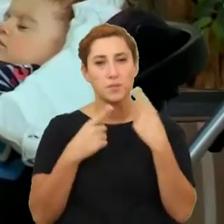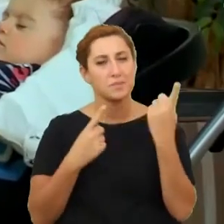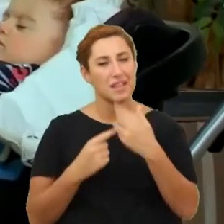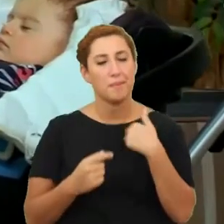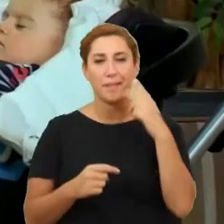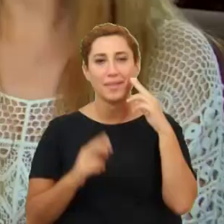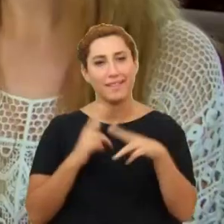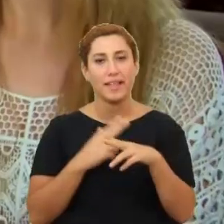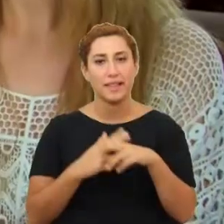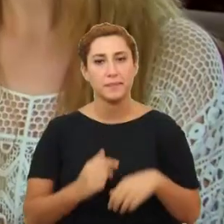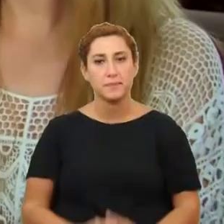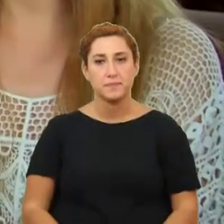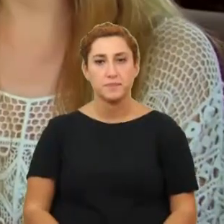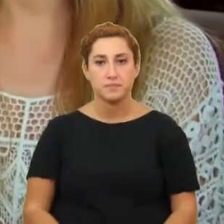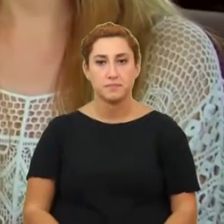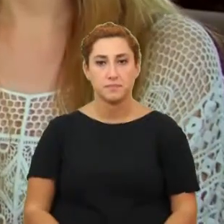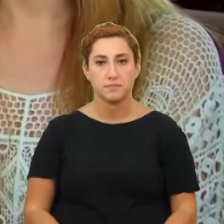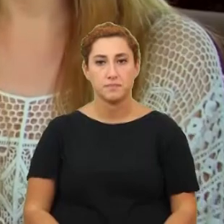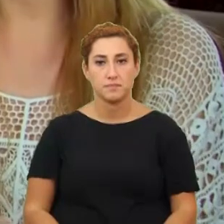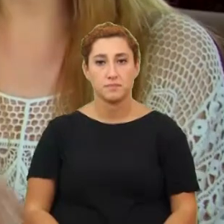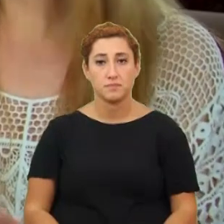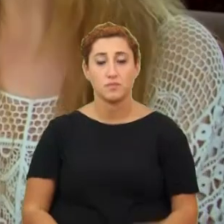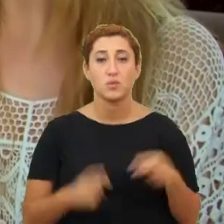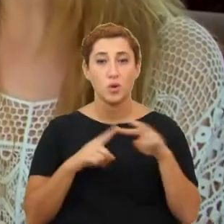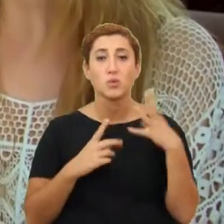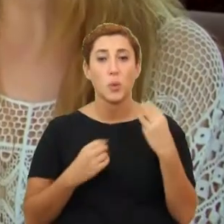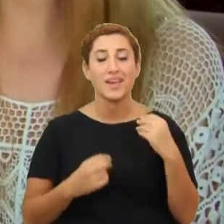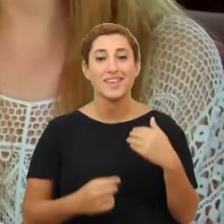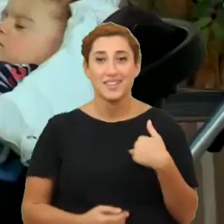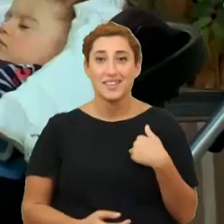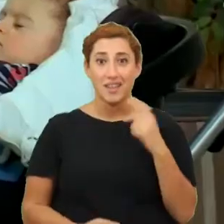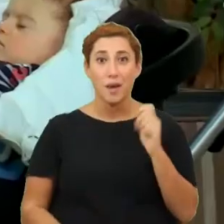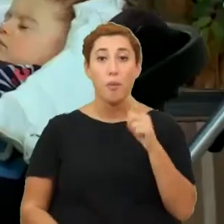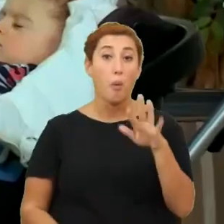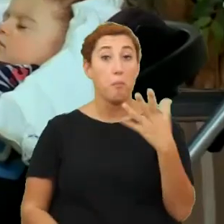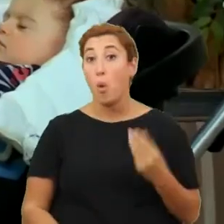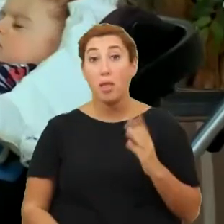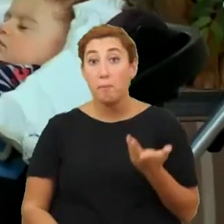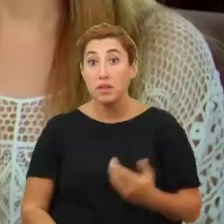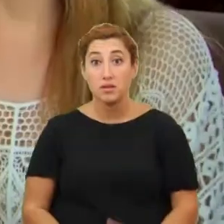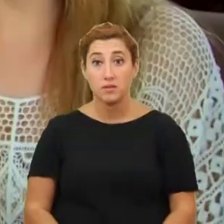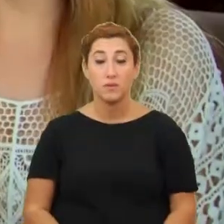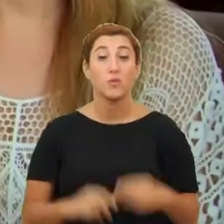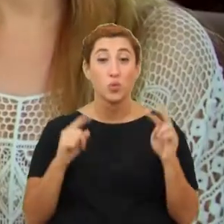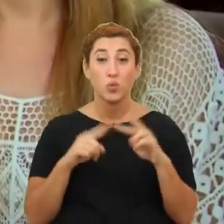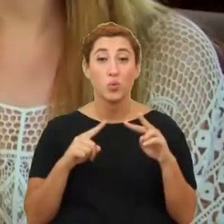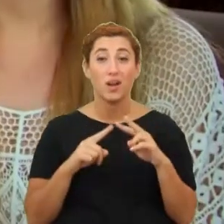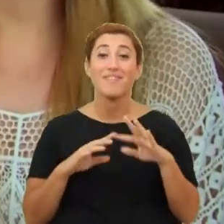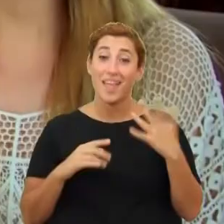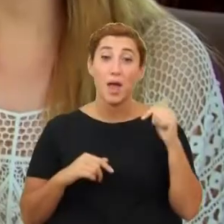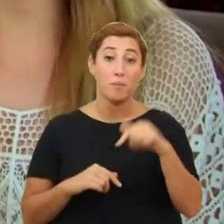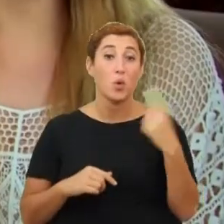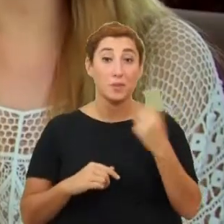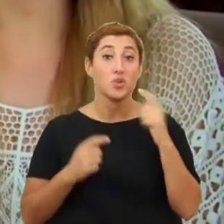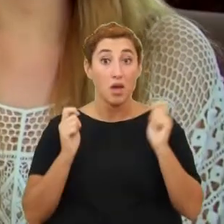Bir de ben bir deneyeyim. Ay Nurhan çok iyi niyetli ya. Olur mu olur. Nurhan eğer